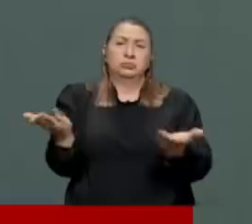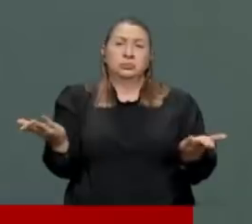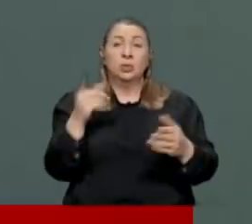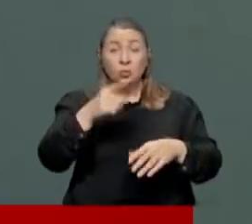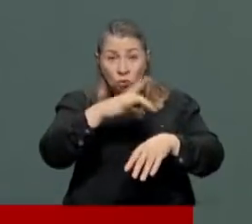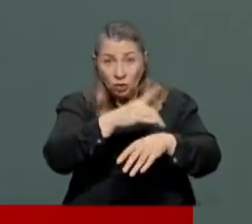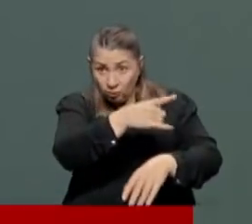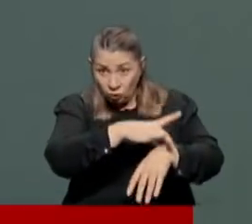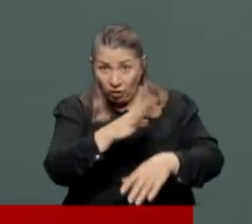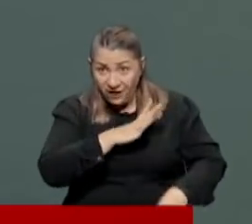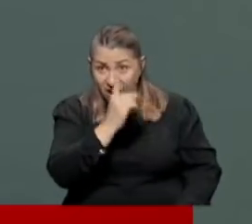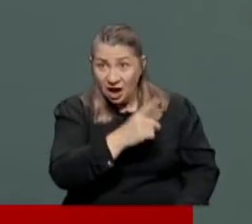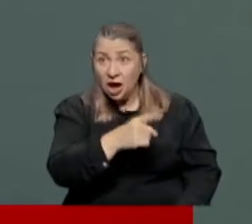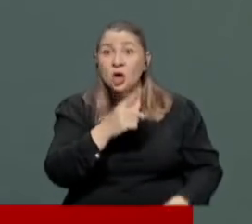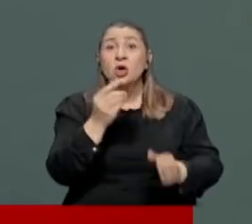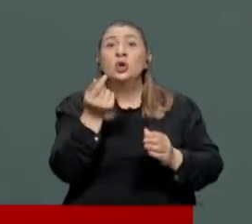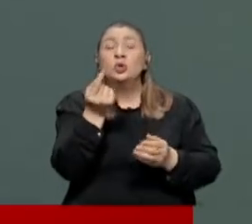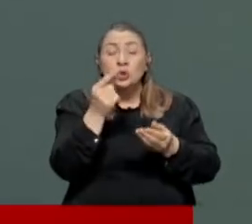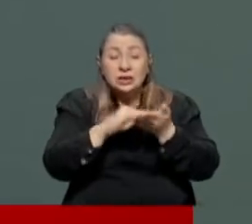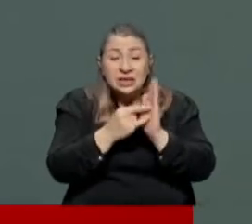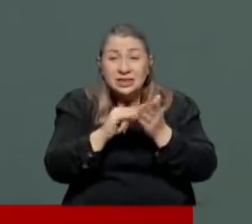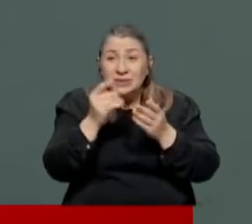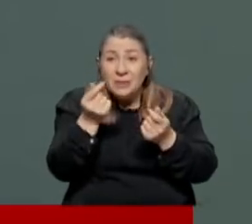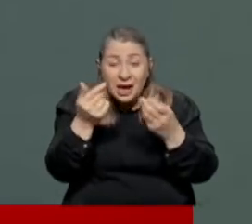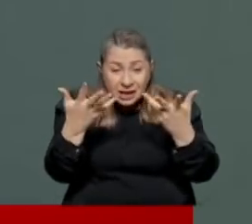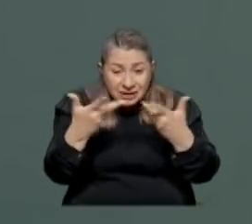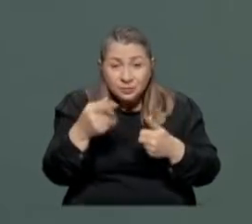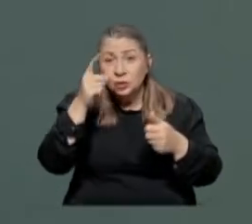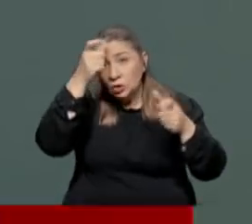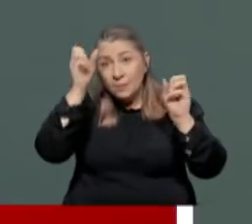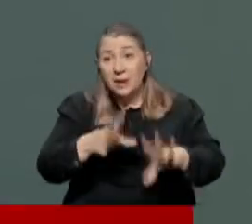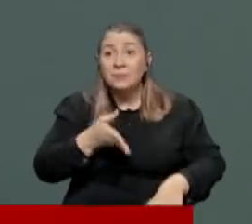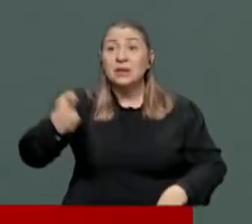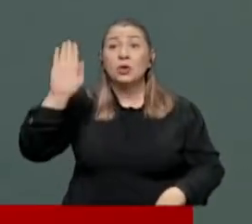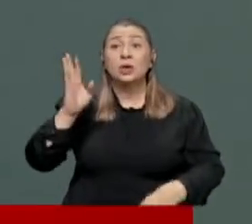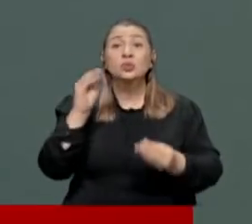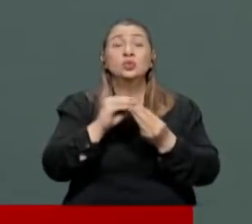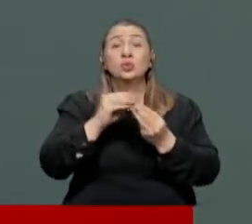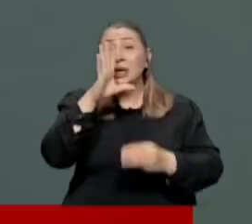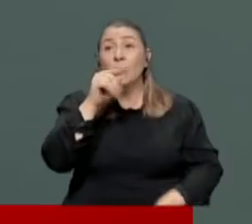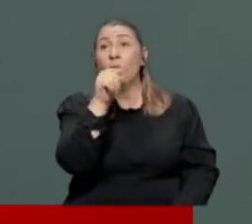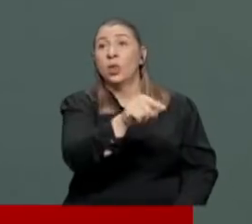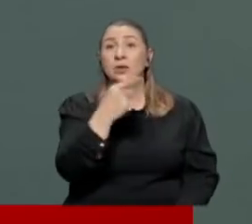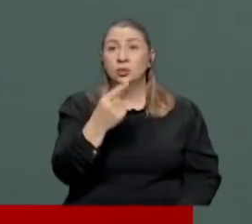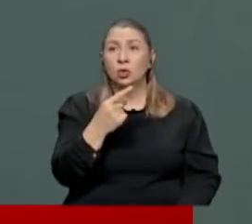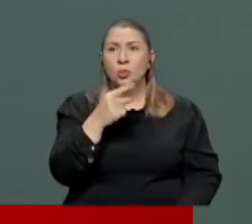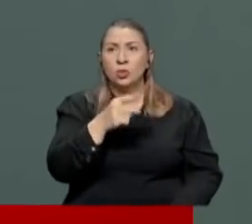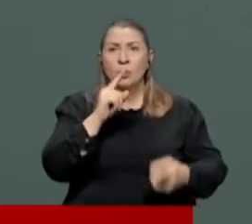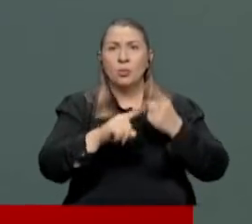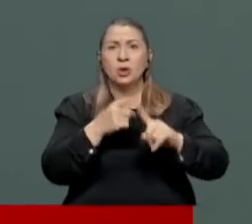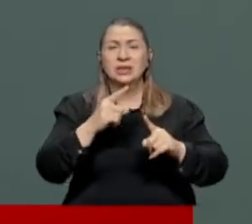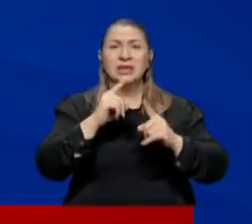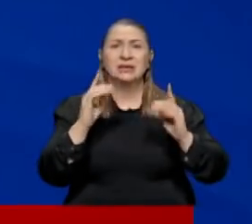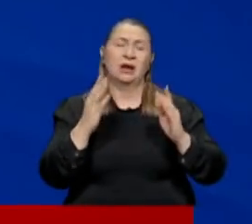bu ne Kimler var ya bu hekimler küçük maddi hesaplar sebebiyle ülke bırakıp gidiyorlar suçlar onlar diyor buna